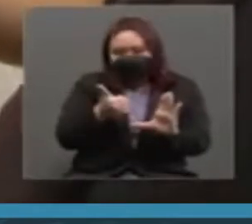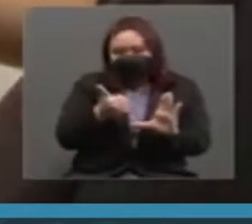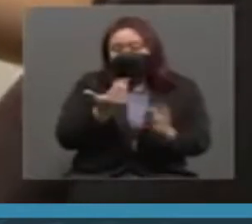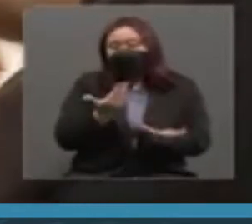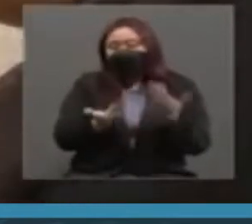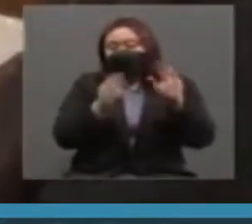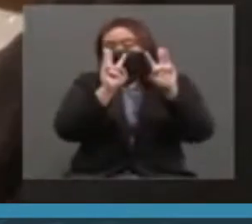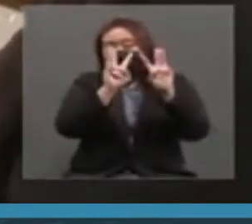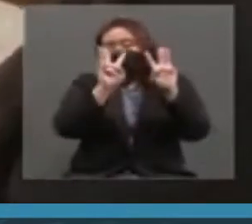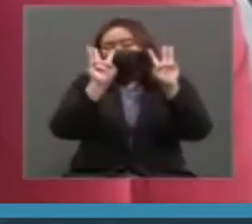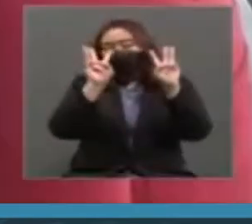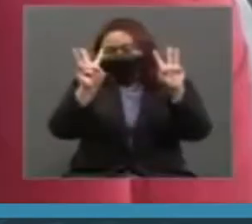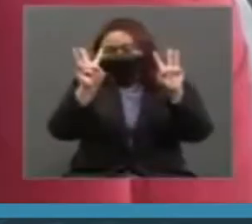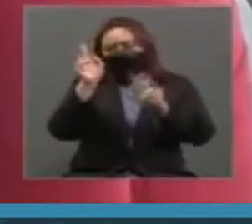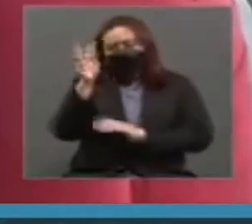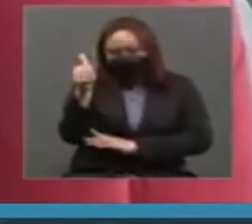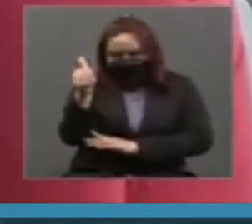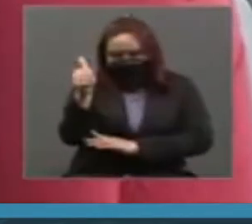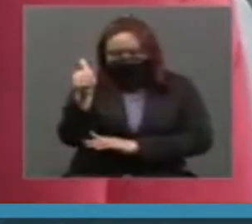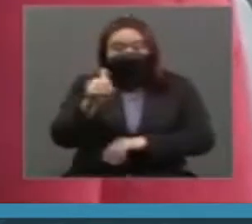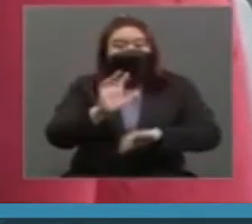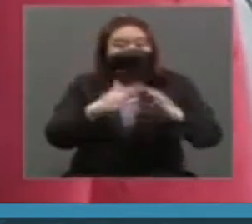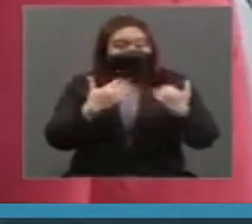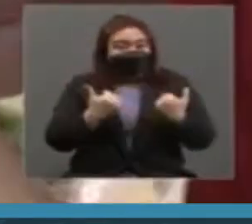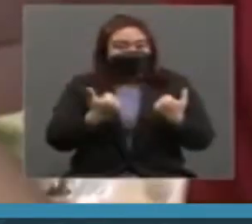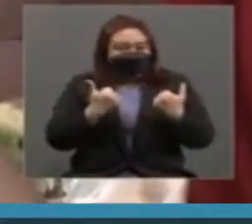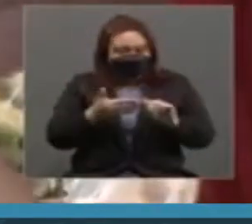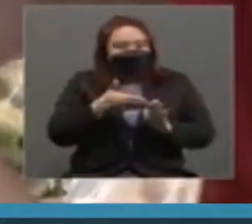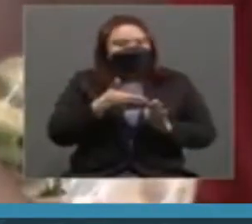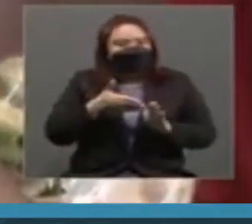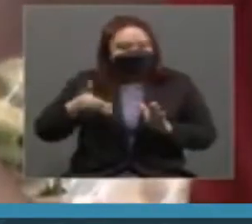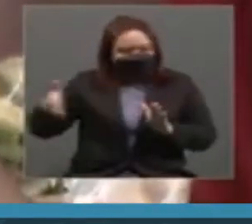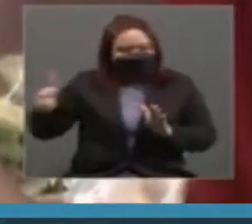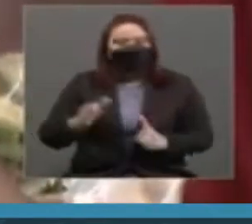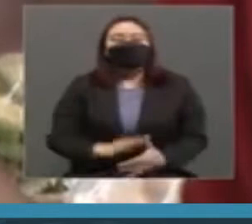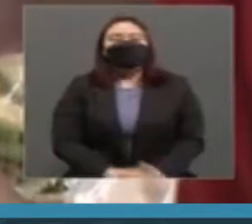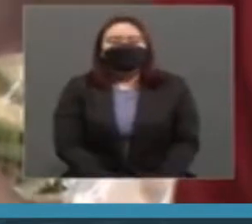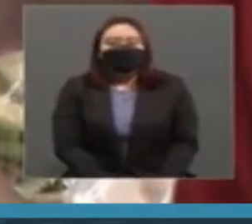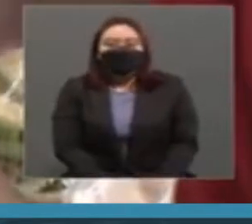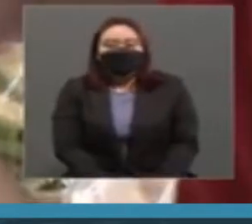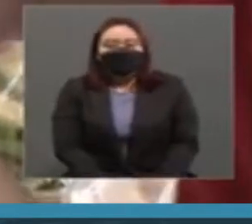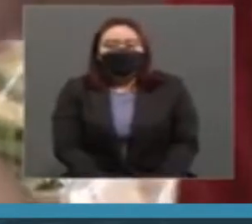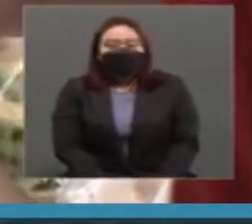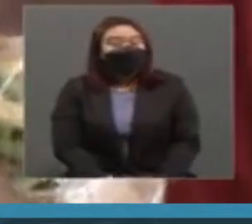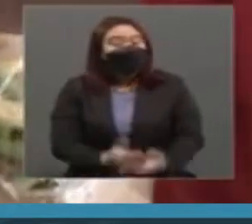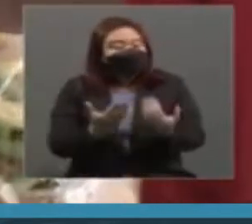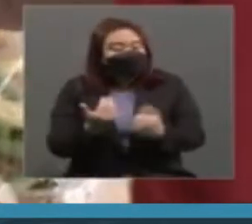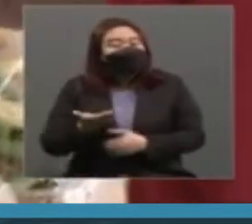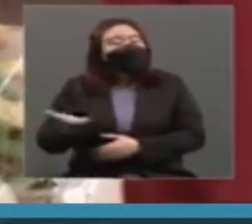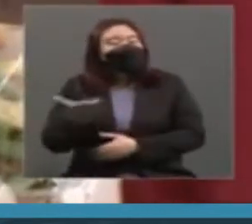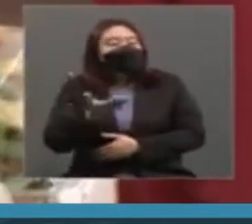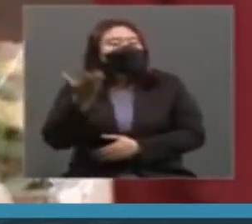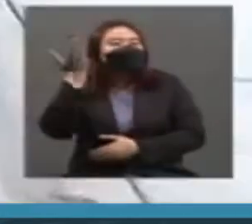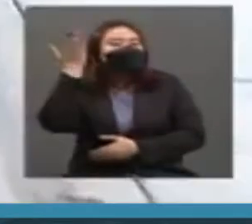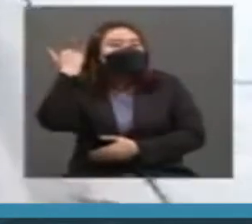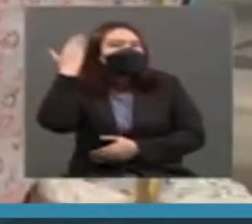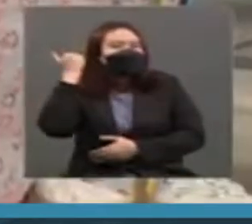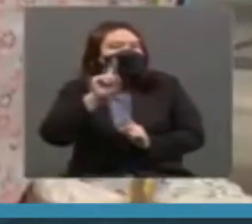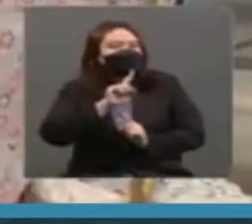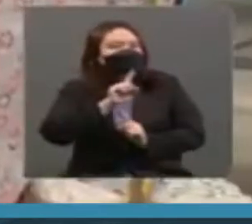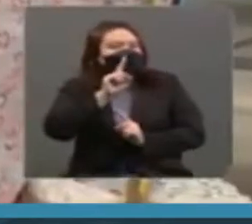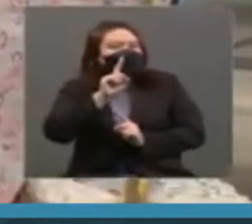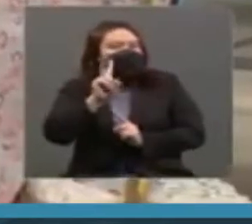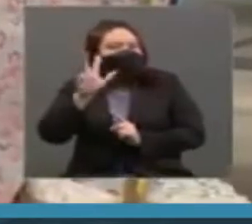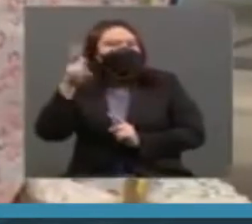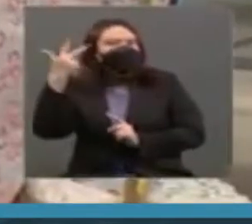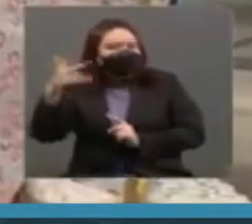าสินค้าและบริการในอัตราร้อยละ50ไม่เกิน150บาทต่อคนต่อวันและไม่เกิน800บาทต่อคนตลอดระยะเวลาโครง